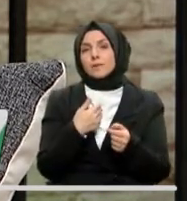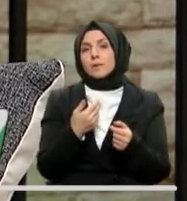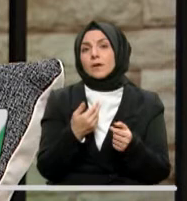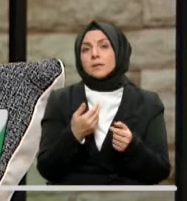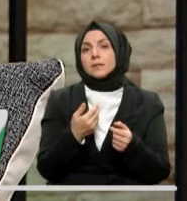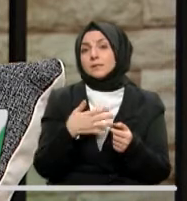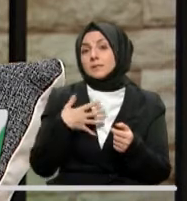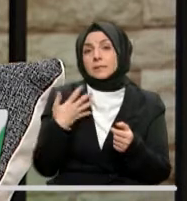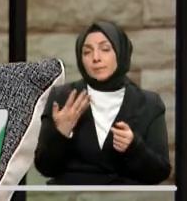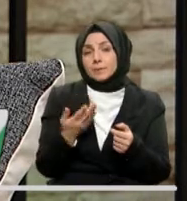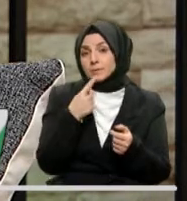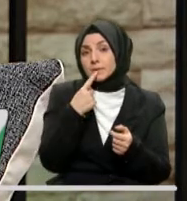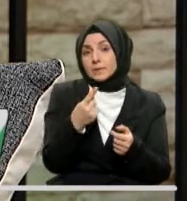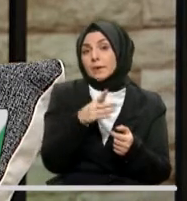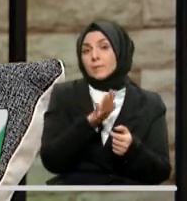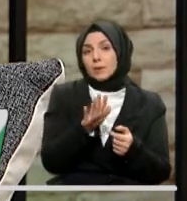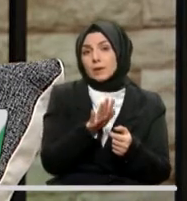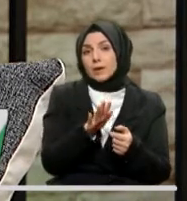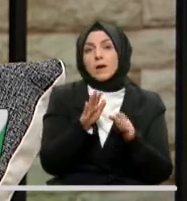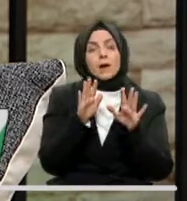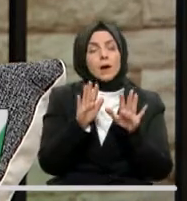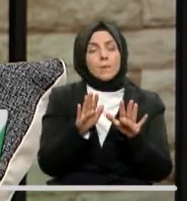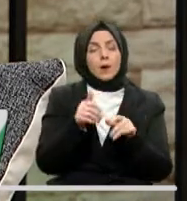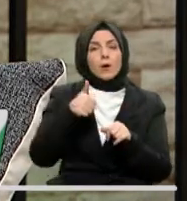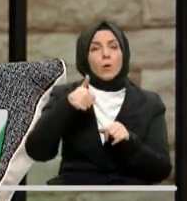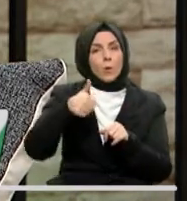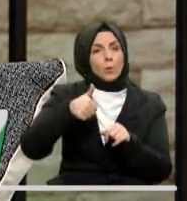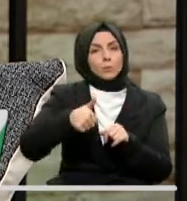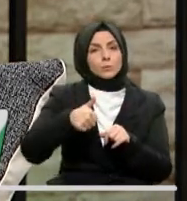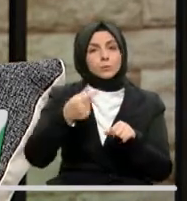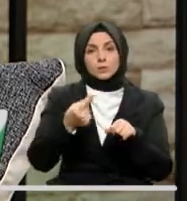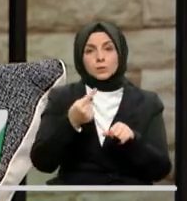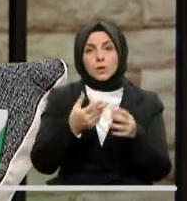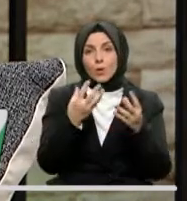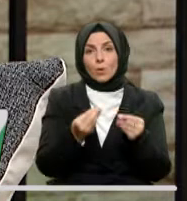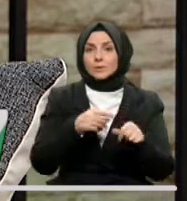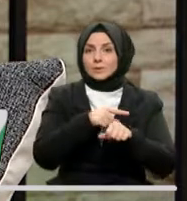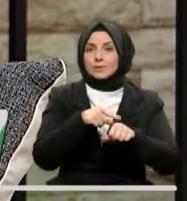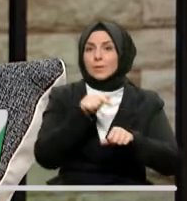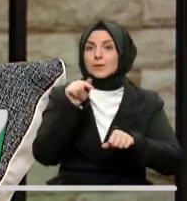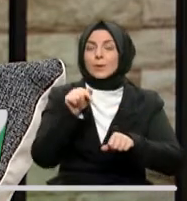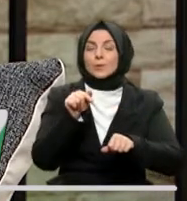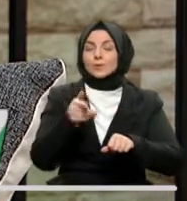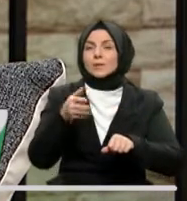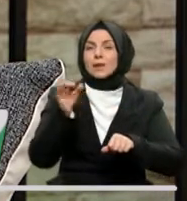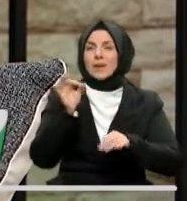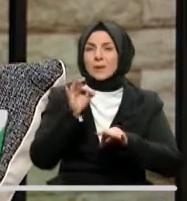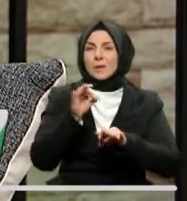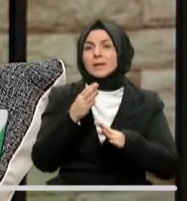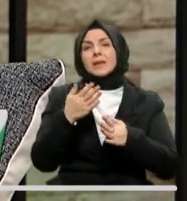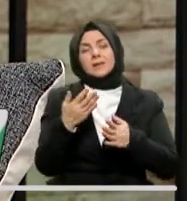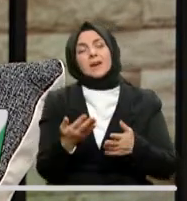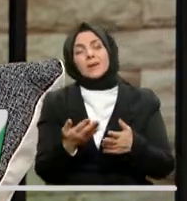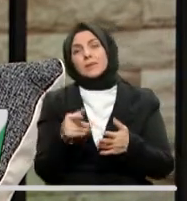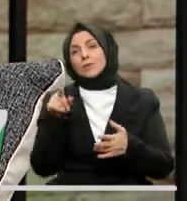ama olumlu bir şey olduğunu Evet bu benim başarım bu benim yaptığım güzel bir şey demek yani bu sefer onu dışı affederler işte şunu